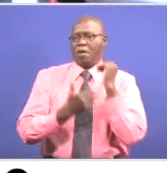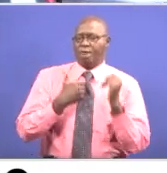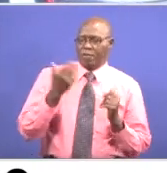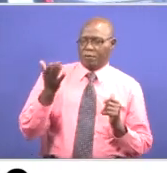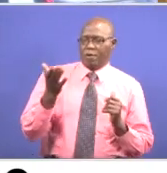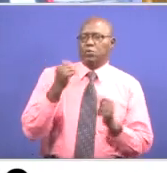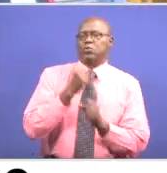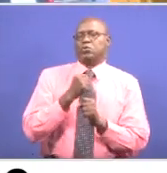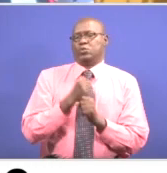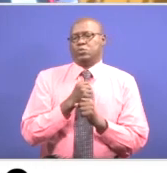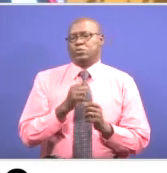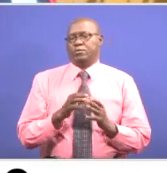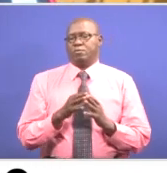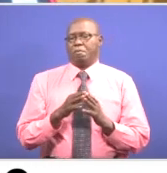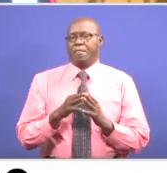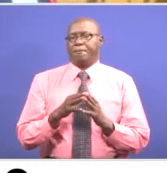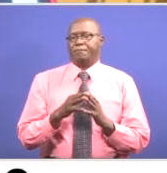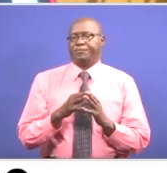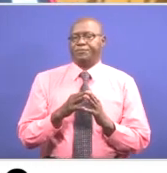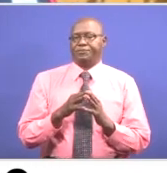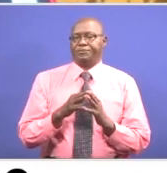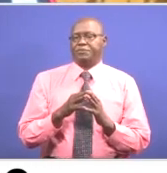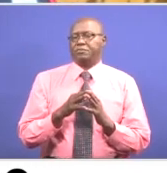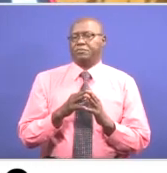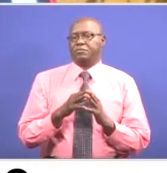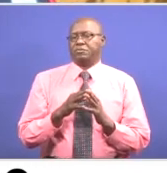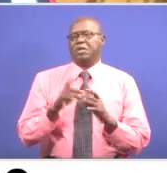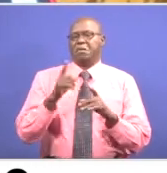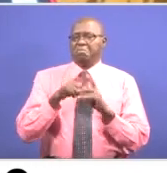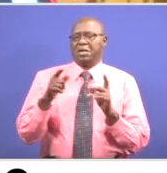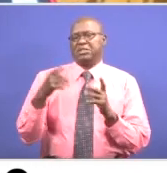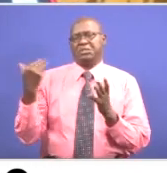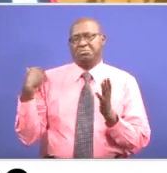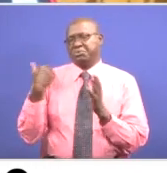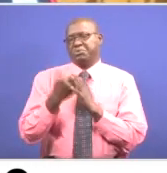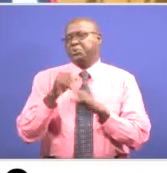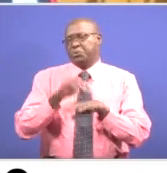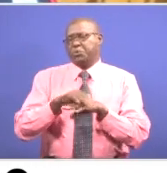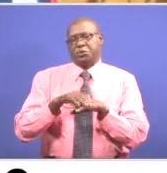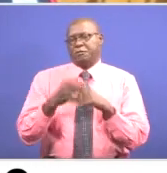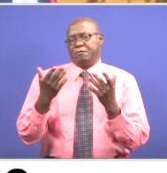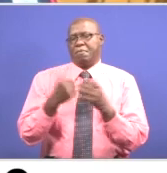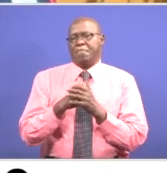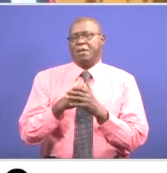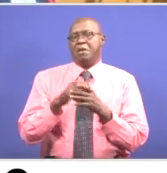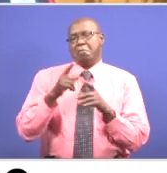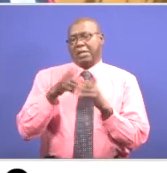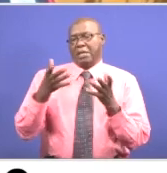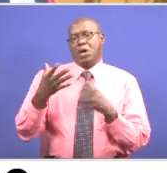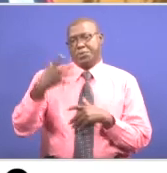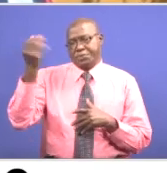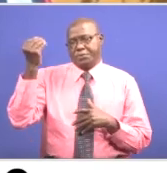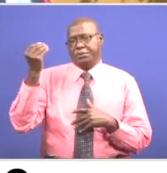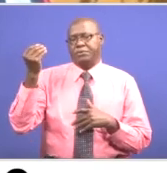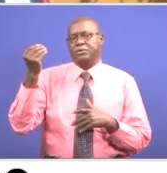mimi. Lakini, yeye amekuwa mzuri tu, amekuwa mzuri. Hata akienda,